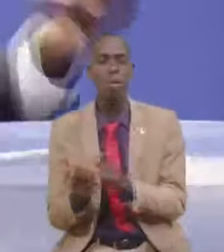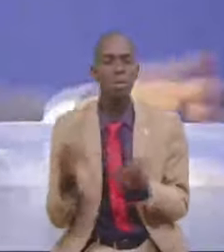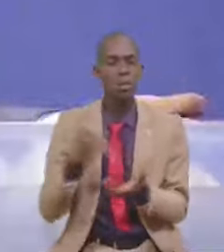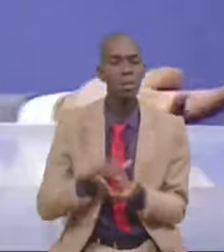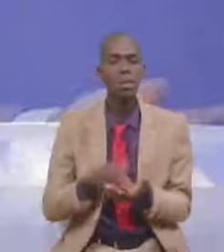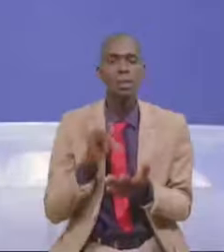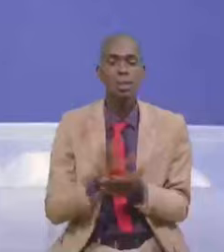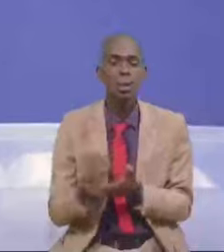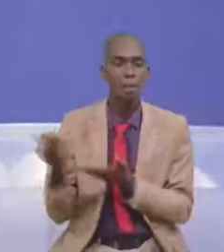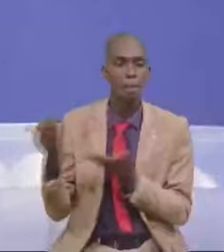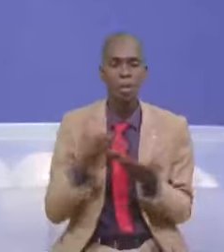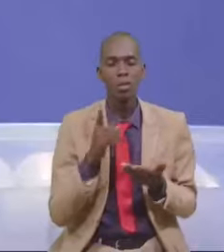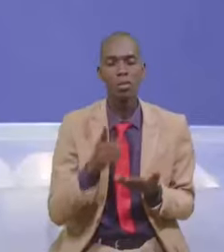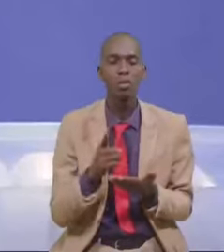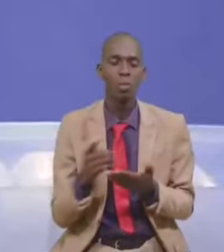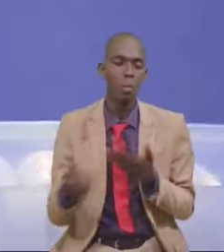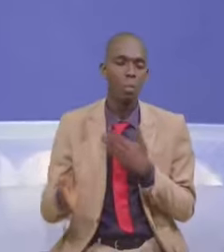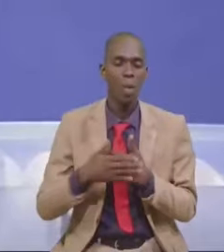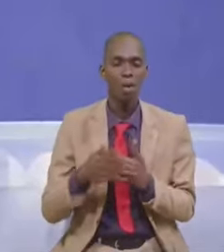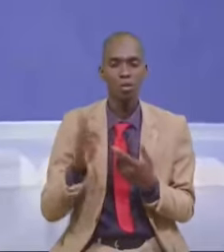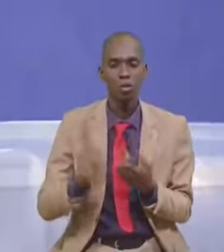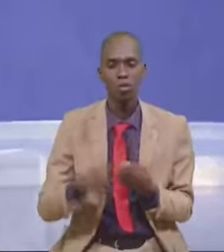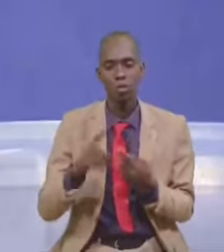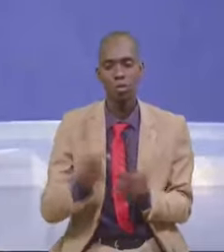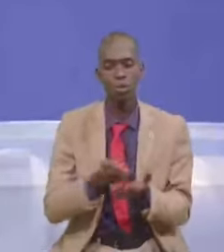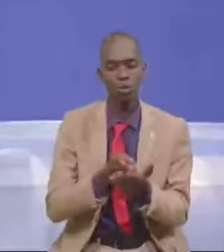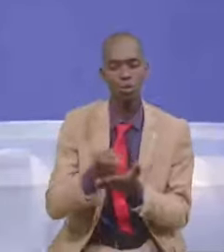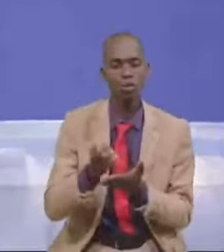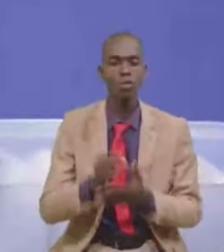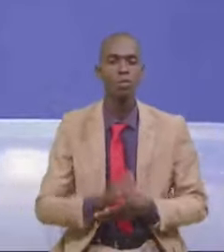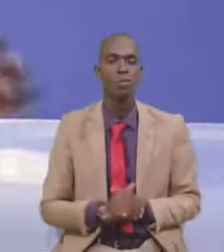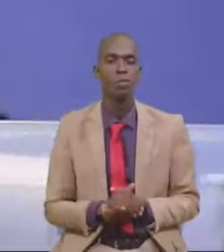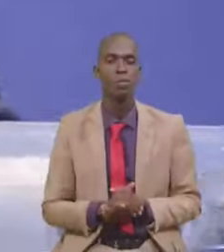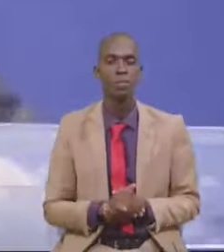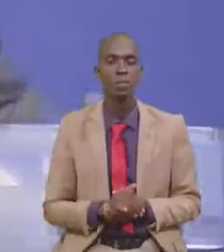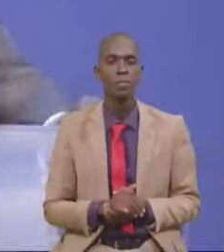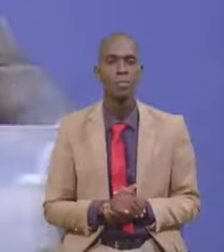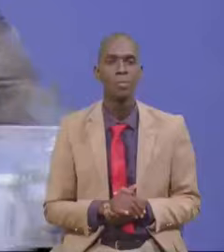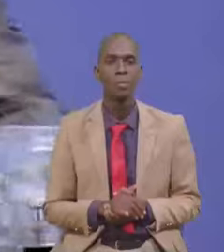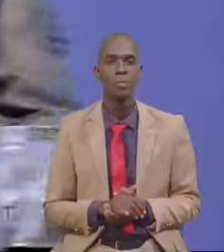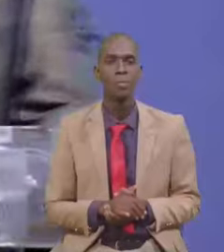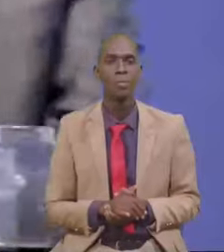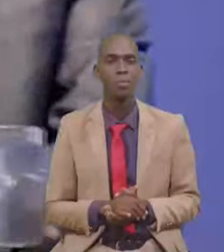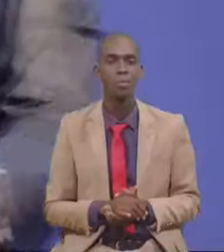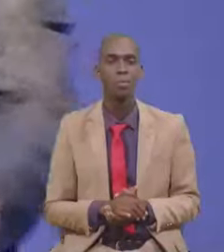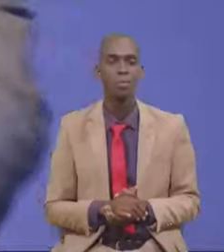C'est ce rappel. C'est cette repentance qui te ramène à la vérité.